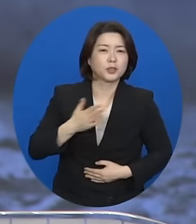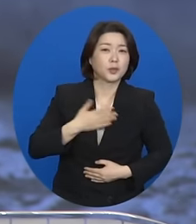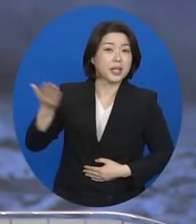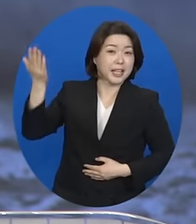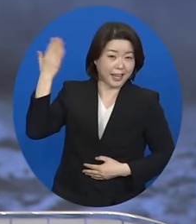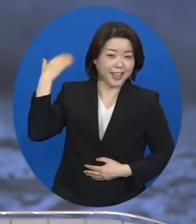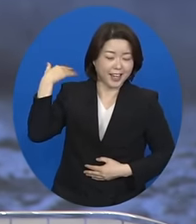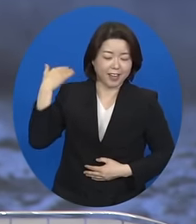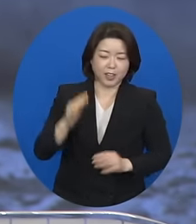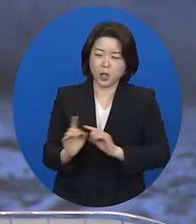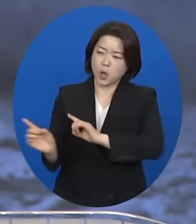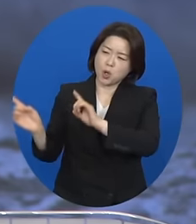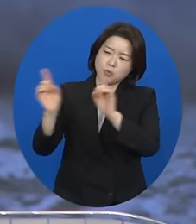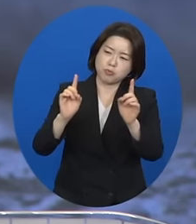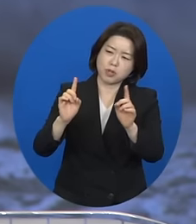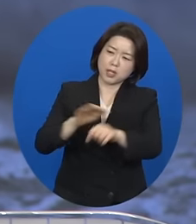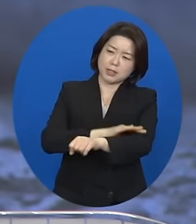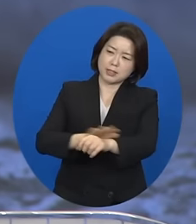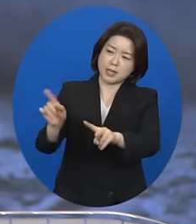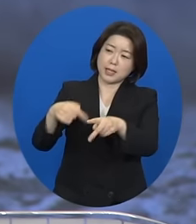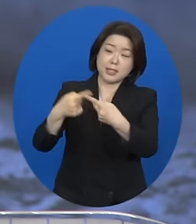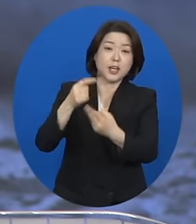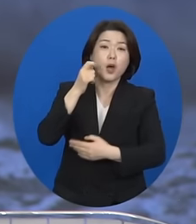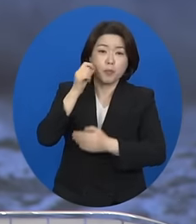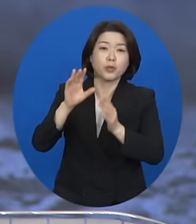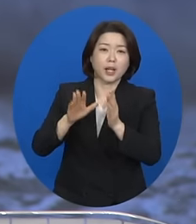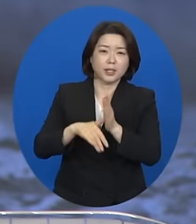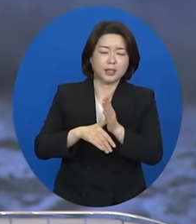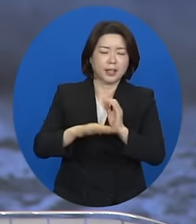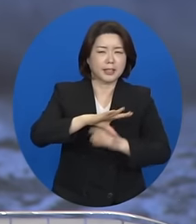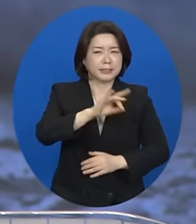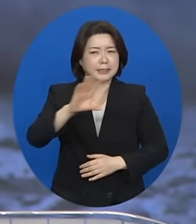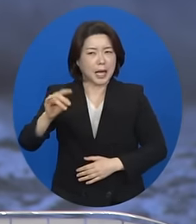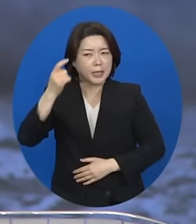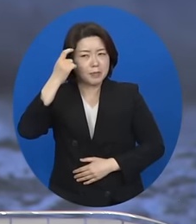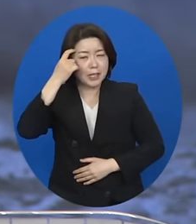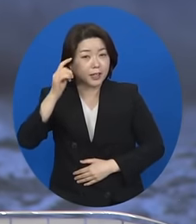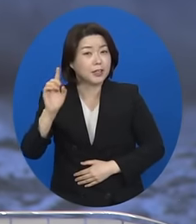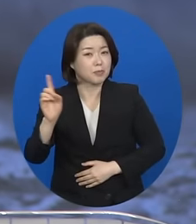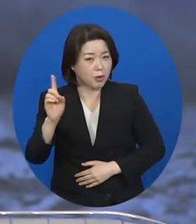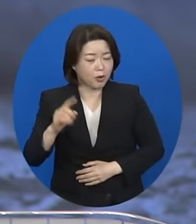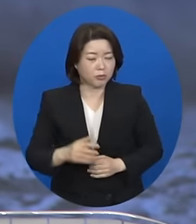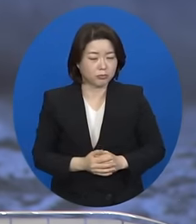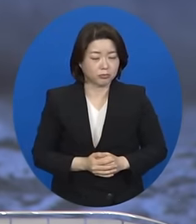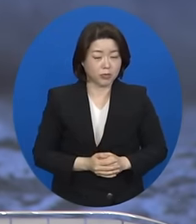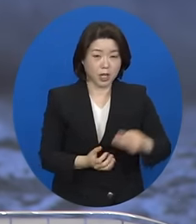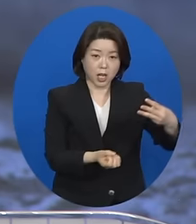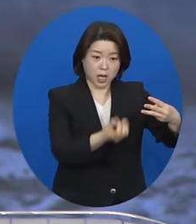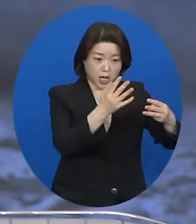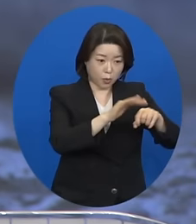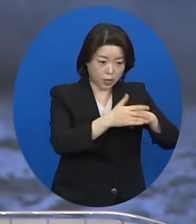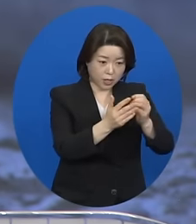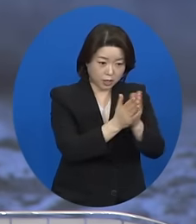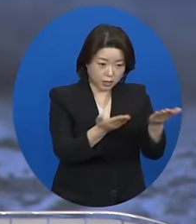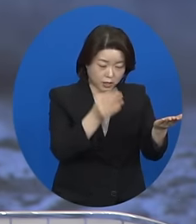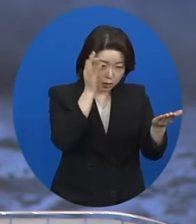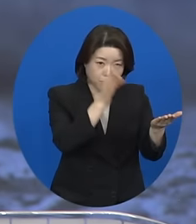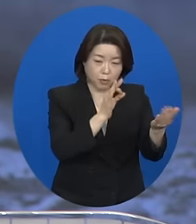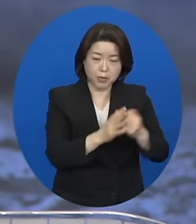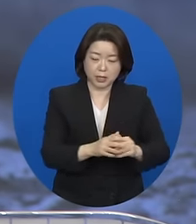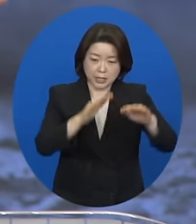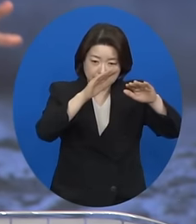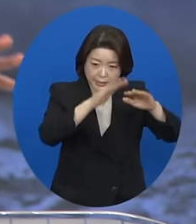부활하셔서 잘 이해하지 못했을 때 그런 생각을 하곤 했습니다 왜냐면 레위기 보면 제사를 드릴 때에